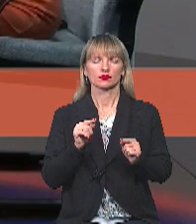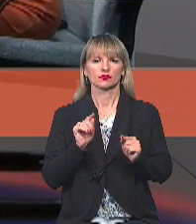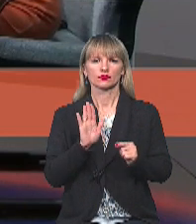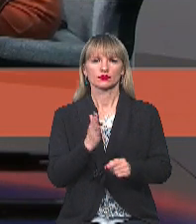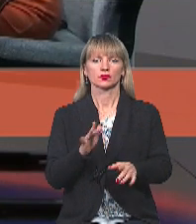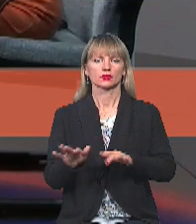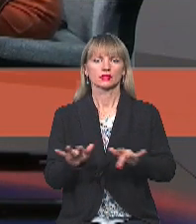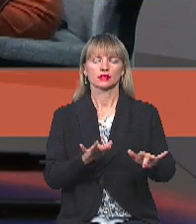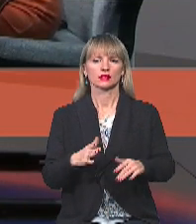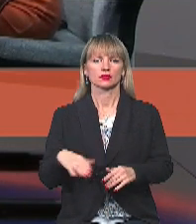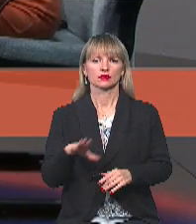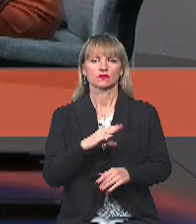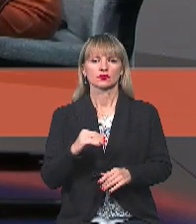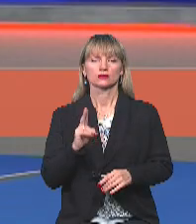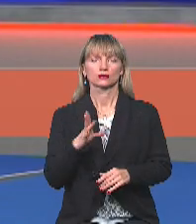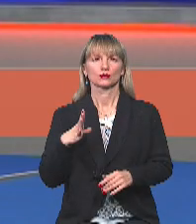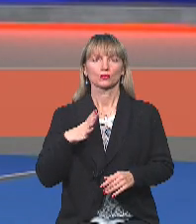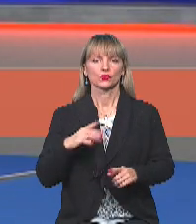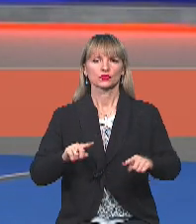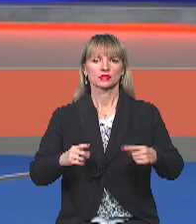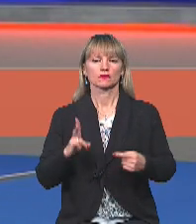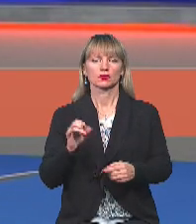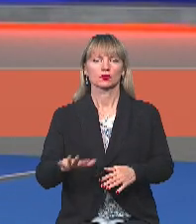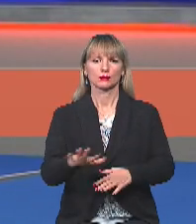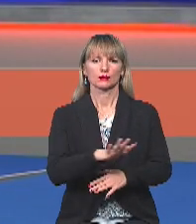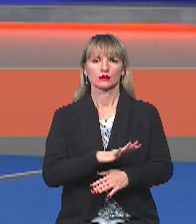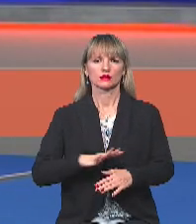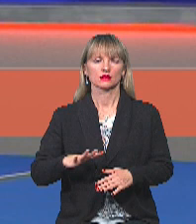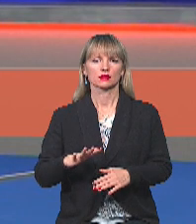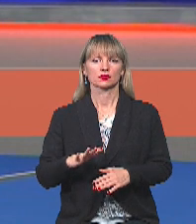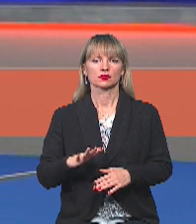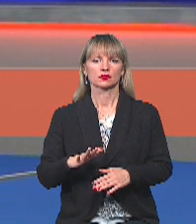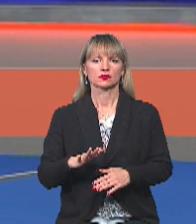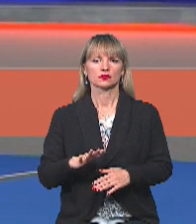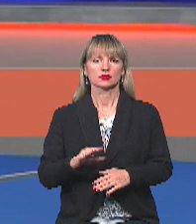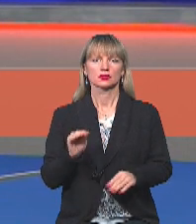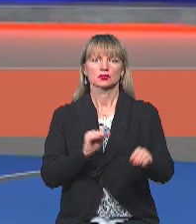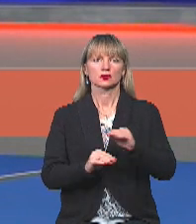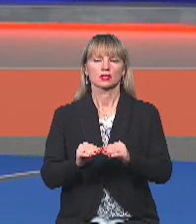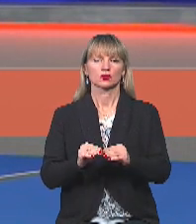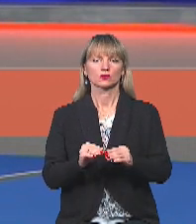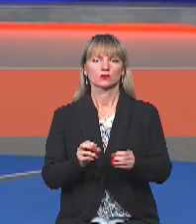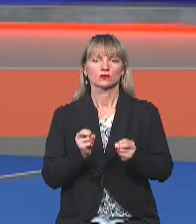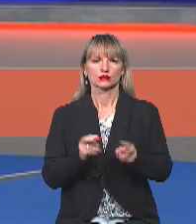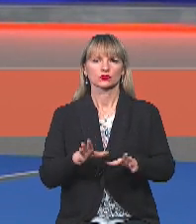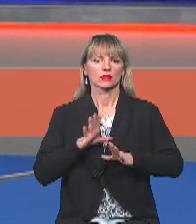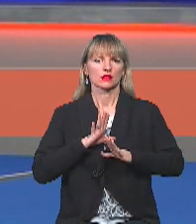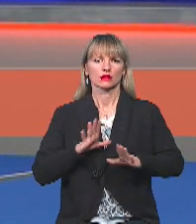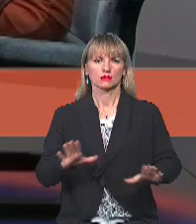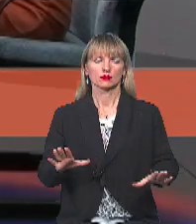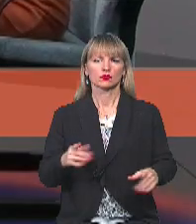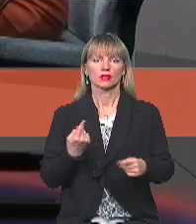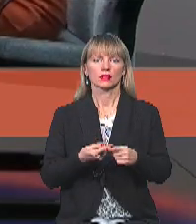діях всіх, хто був затриманий на Майдані, складу злочину немає. Але здається, це